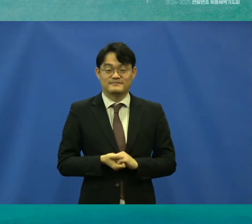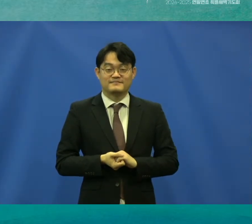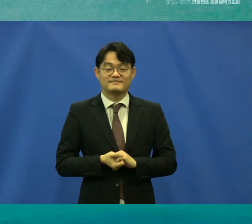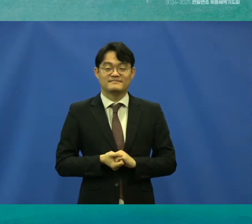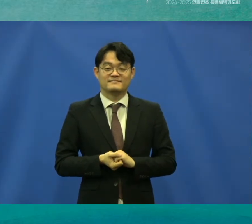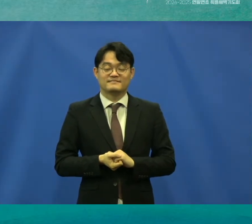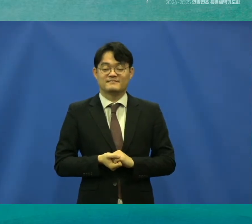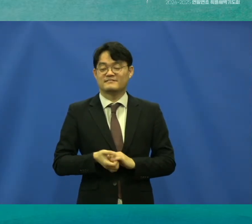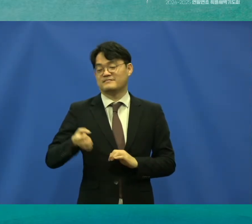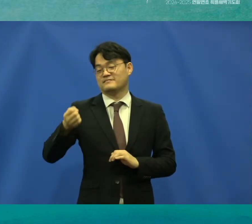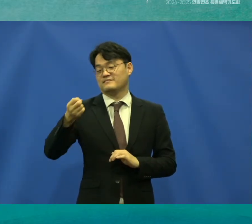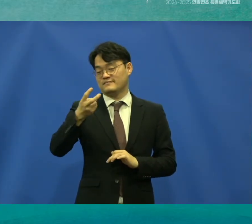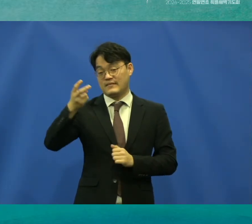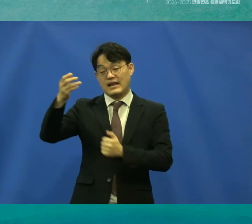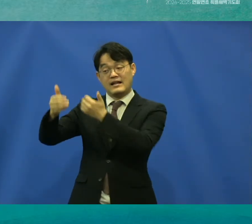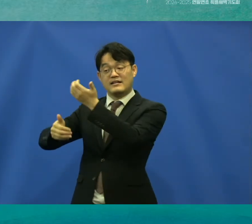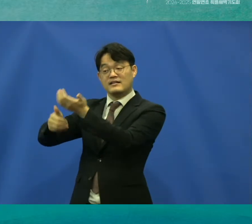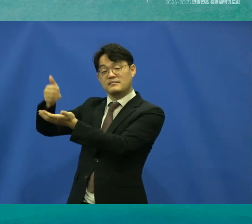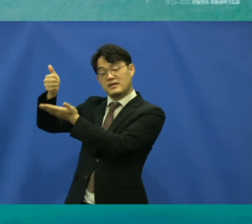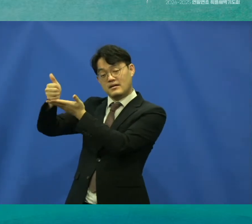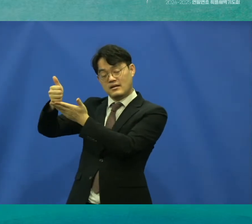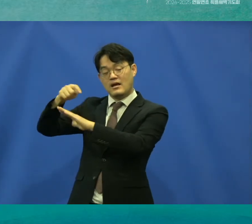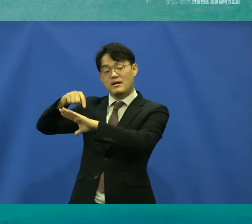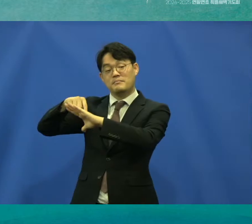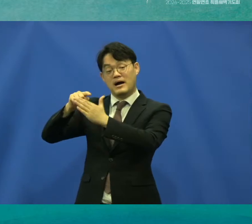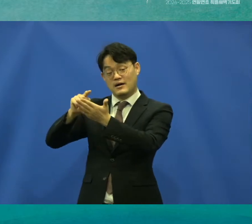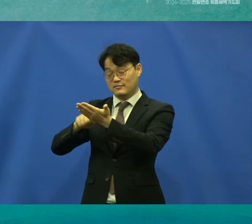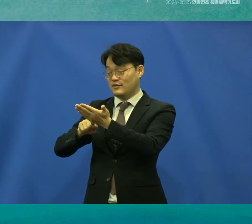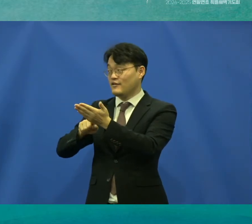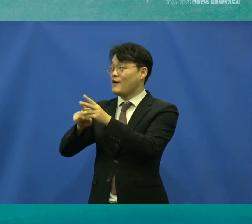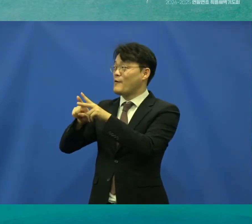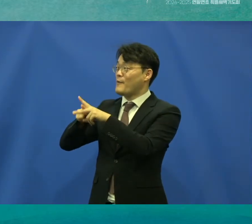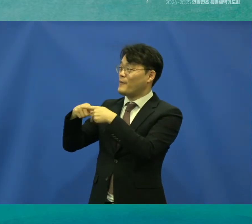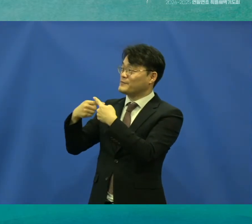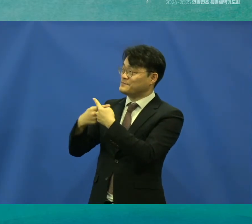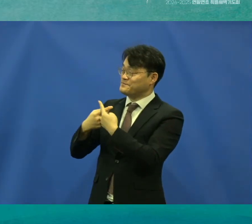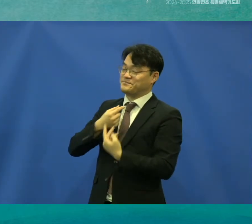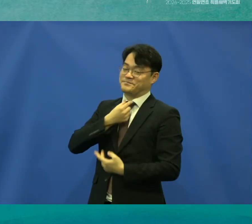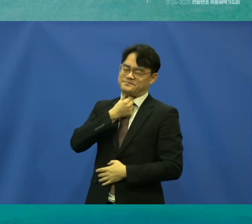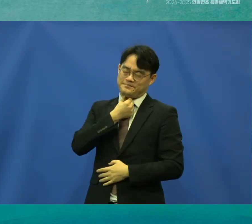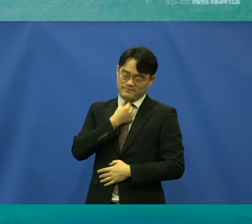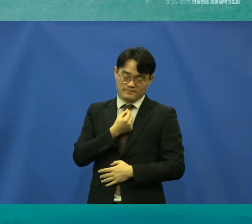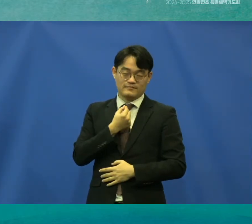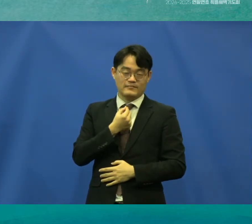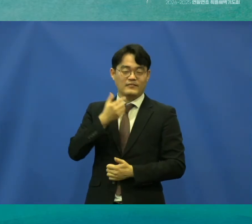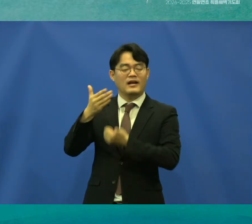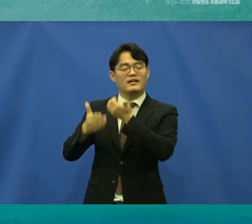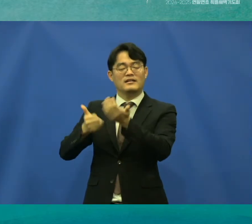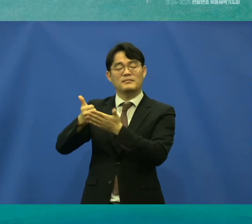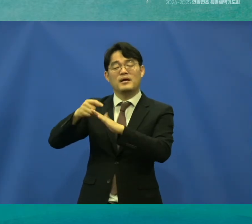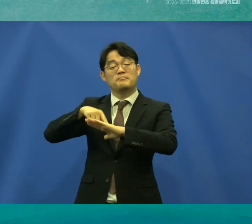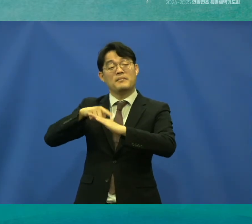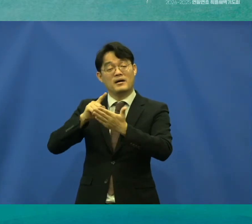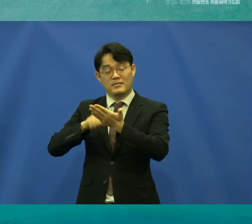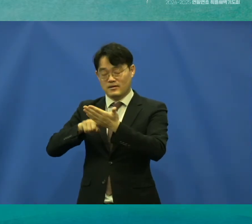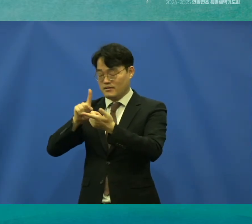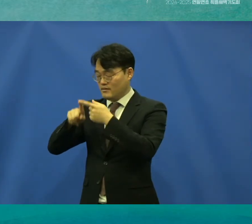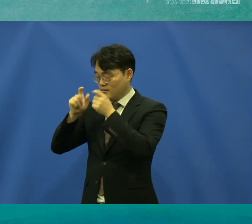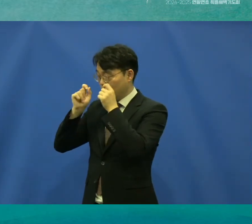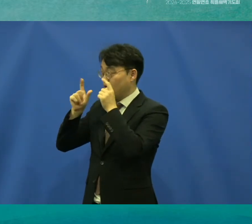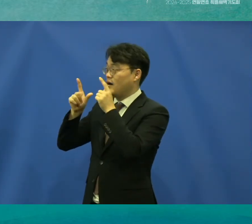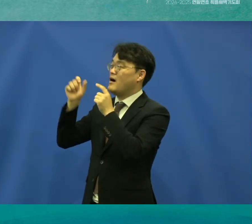또 하나는 우리는 하나님의 마음을 조금이라도 더 알기를 원하는 거예요. 요나스를 통해 하나님의 마음 얼마나 답답하셨을까?